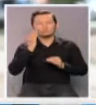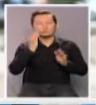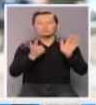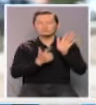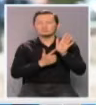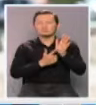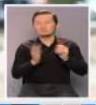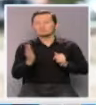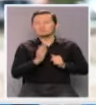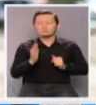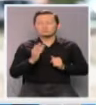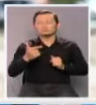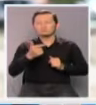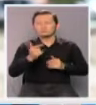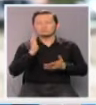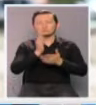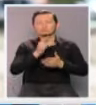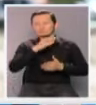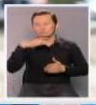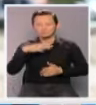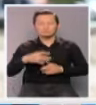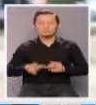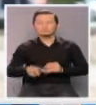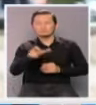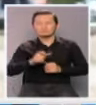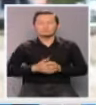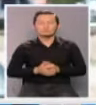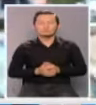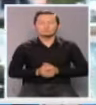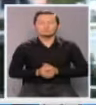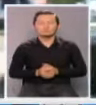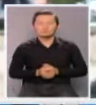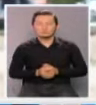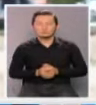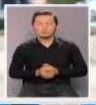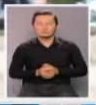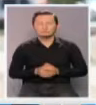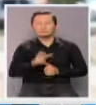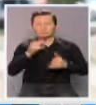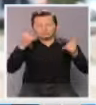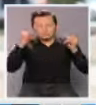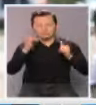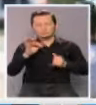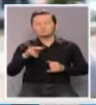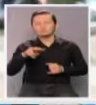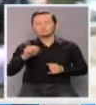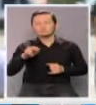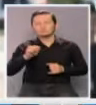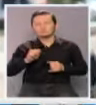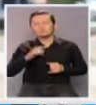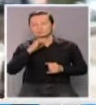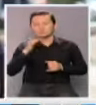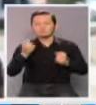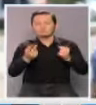орын алған. Атырау Астрахан тас жолы бойындағы тұтасшол бойында Toyota және Lada маркалы екі